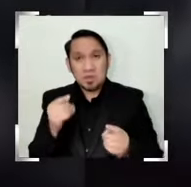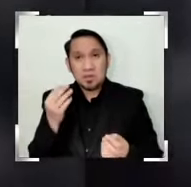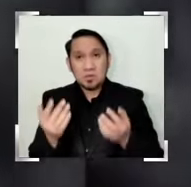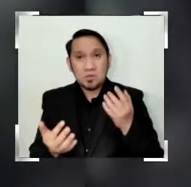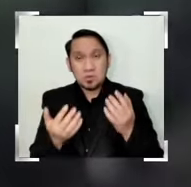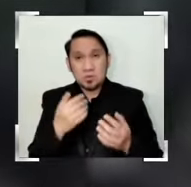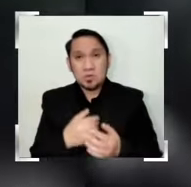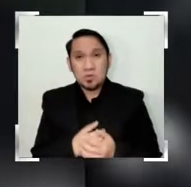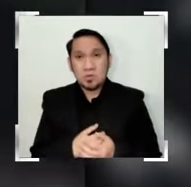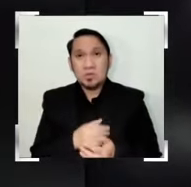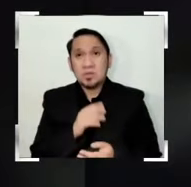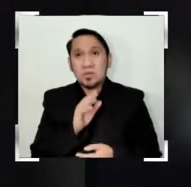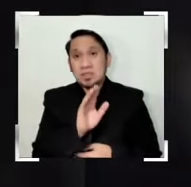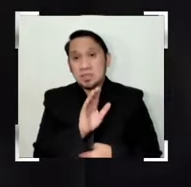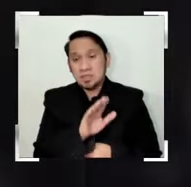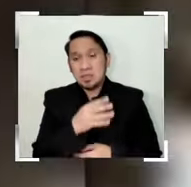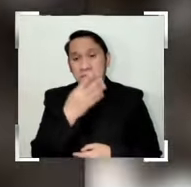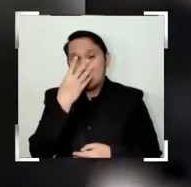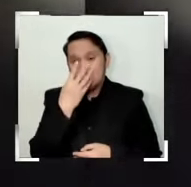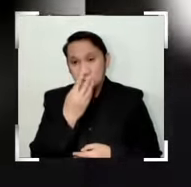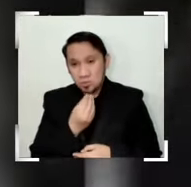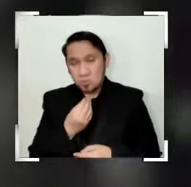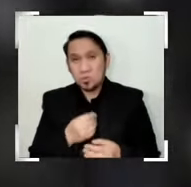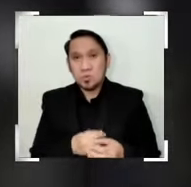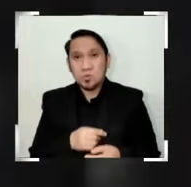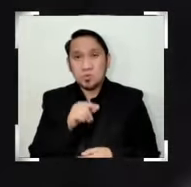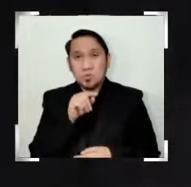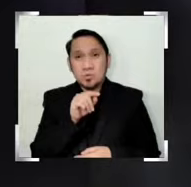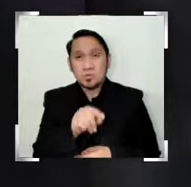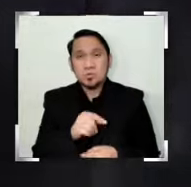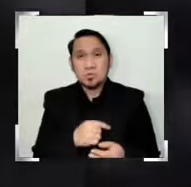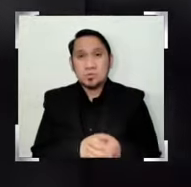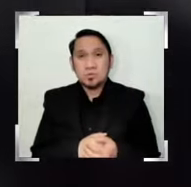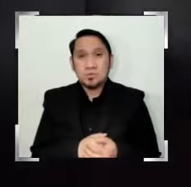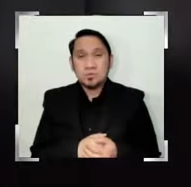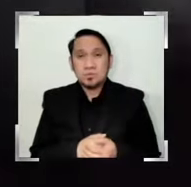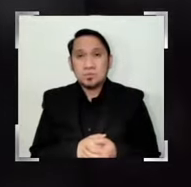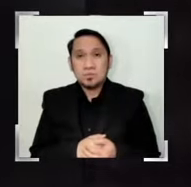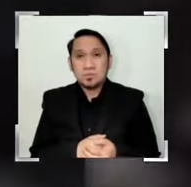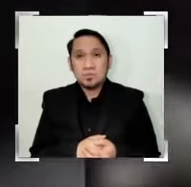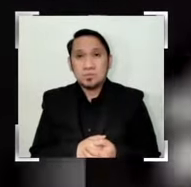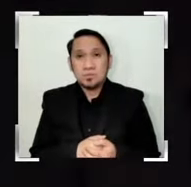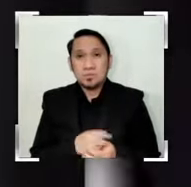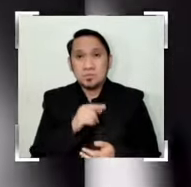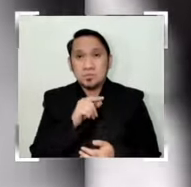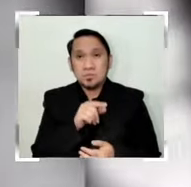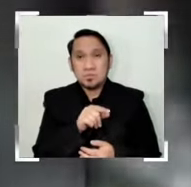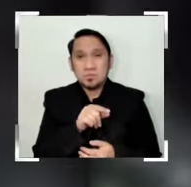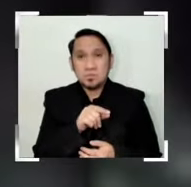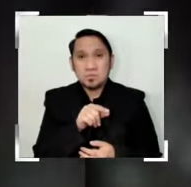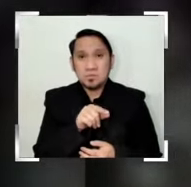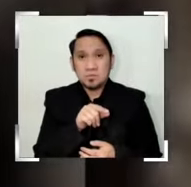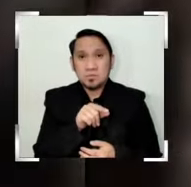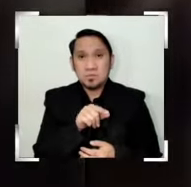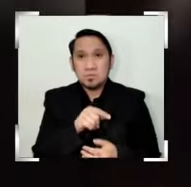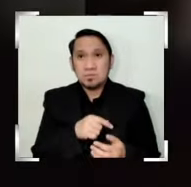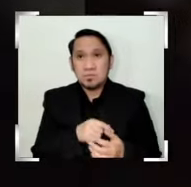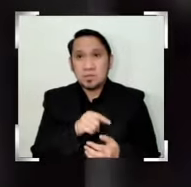sila, sir. Niwag na sila kamat noon. Musa sila na nakabangon tung kusog na ang